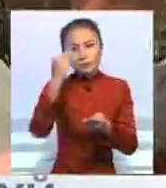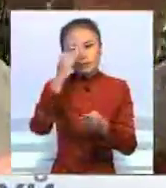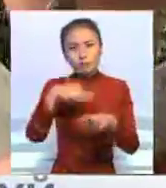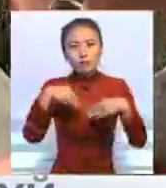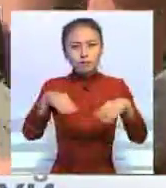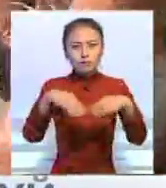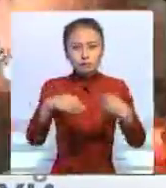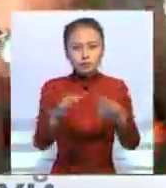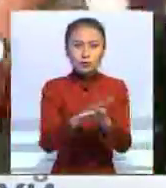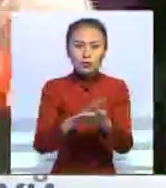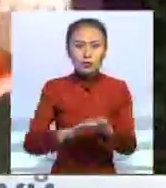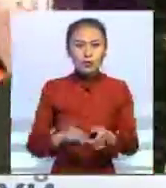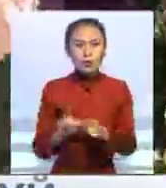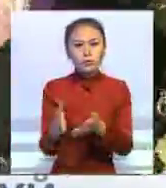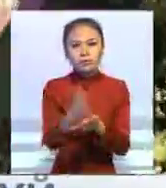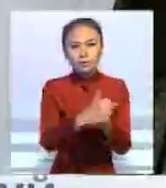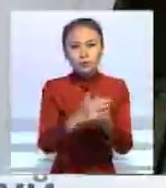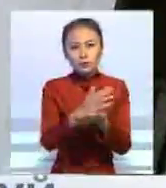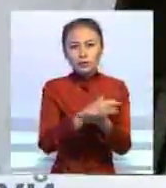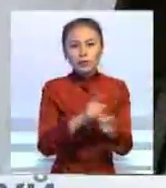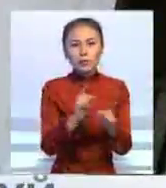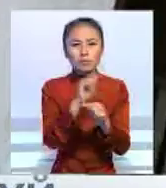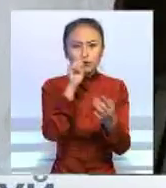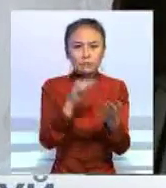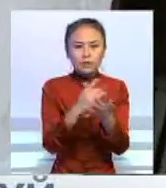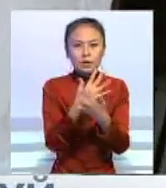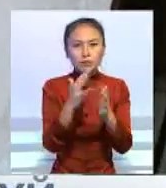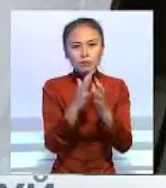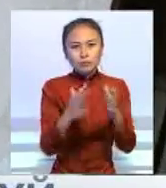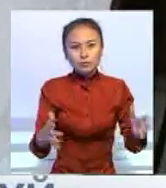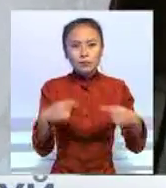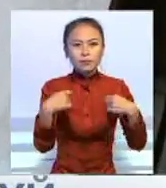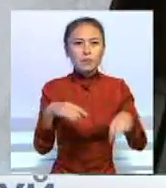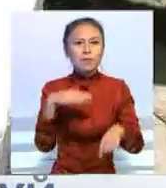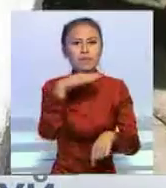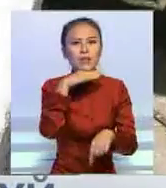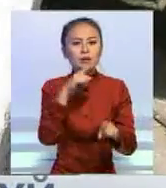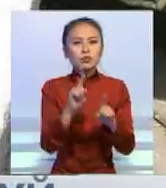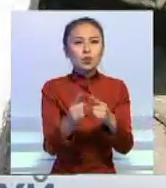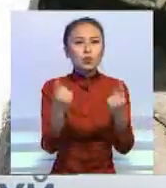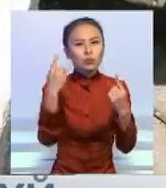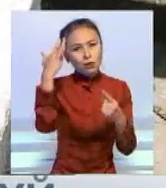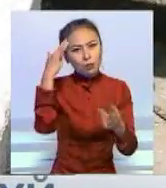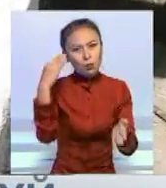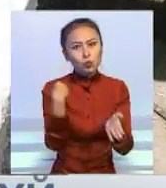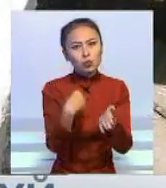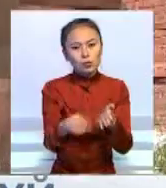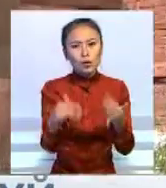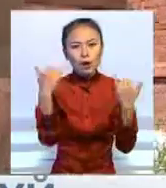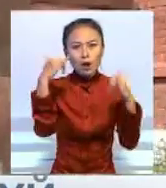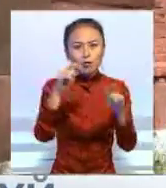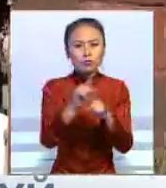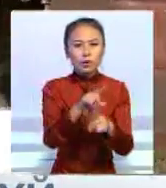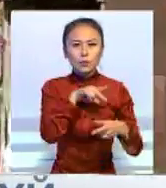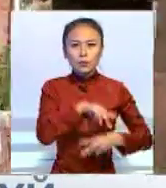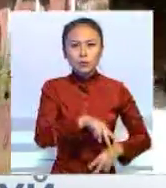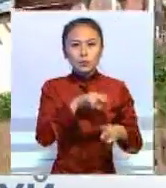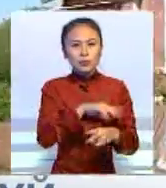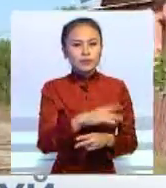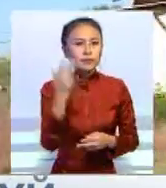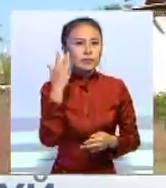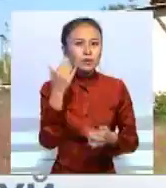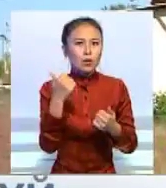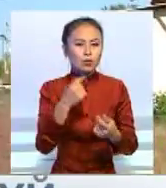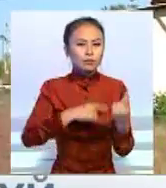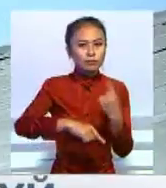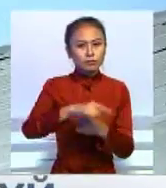бау-бақшасын егіп өнімін жинайды. Қаз үйрек семіртіп етін сатады. Жақында ірі қара сатып алмақшы. Тынымсыз еңбектің арқасында тың